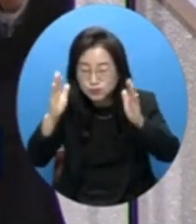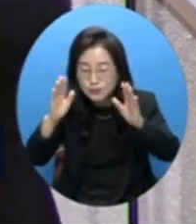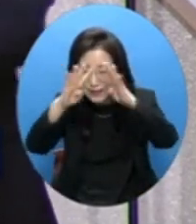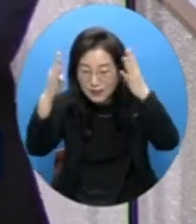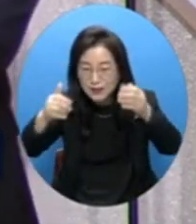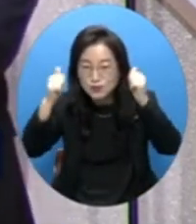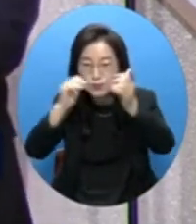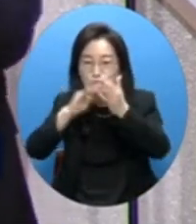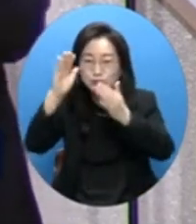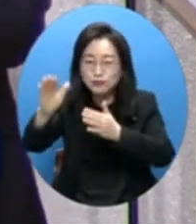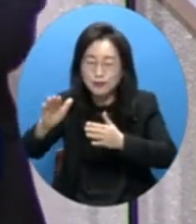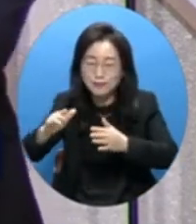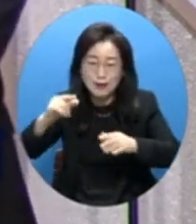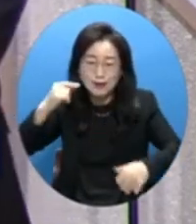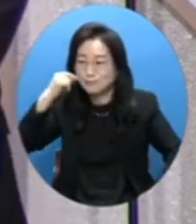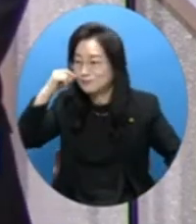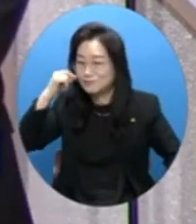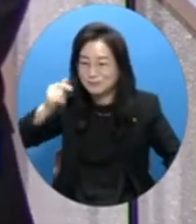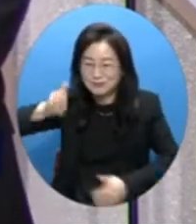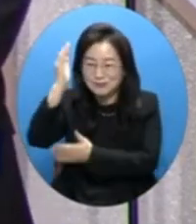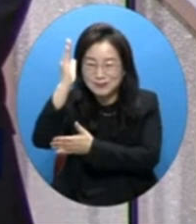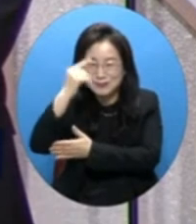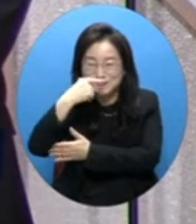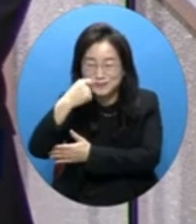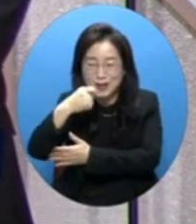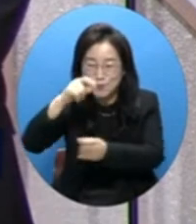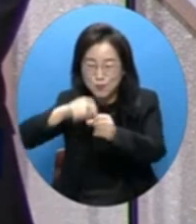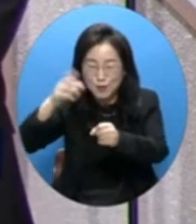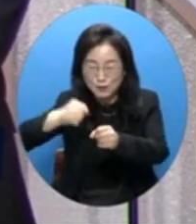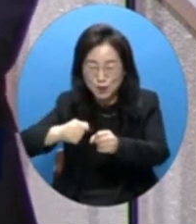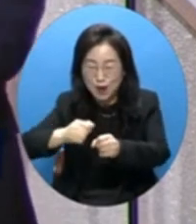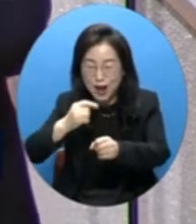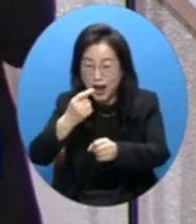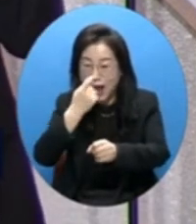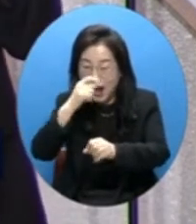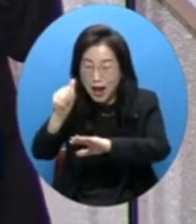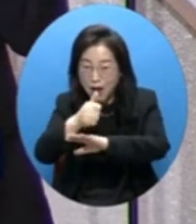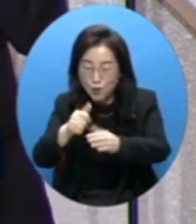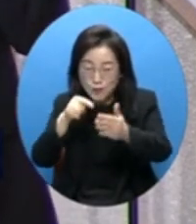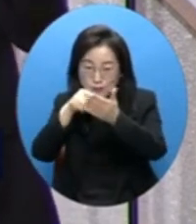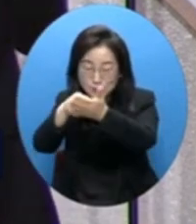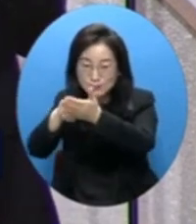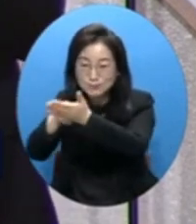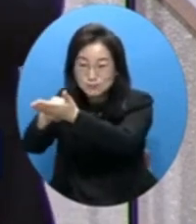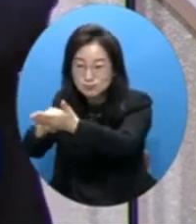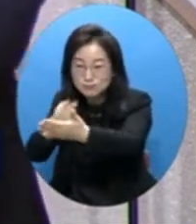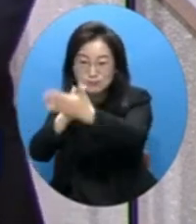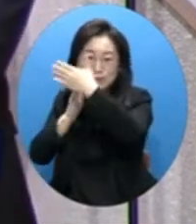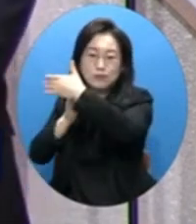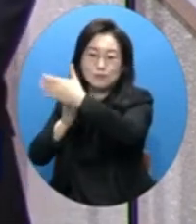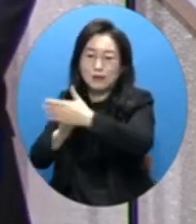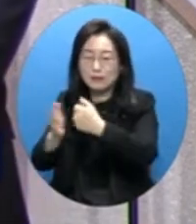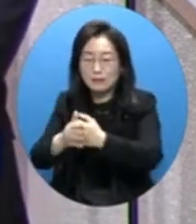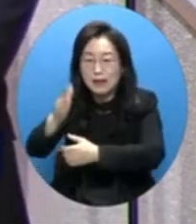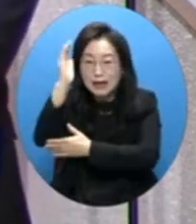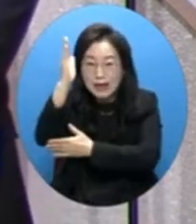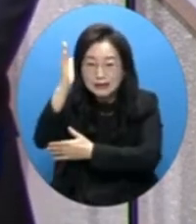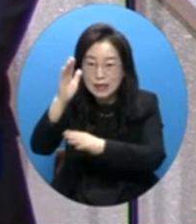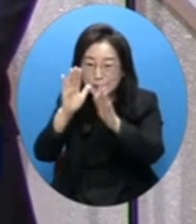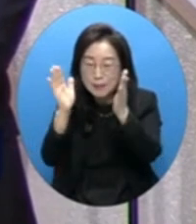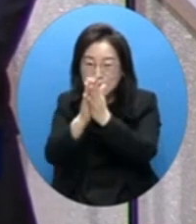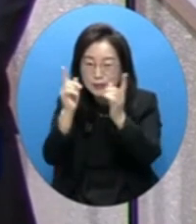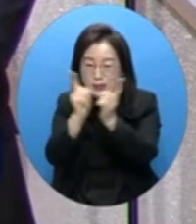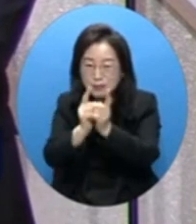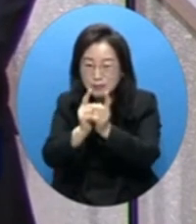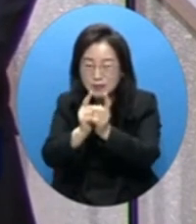졸업하고 난 다음에 스타 강사가 되겠다고 목표를 가지고 여러 학원에 지원했는데 학원마다 받아주지 않아서 강사 면접에서 18번을